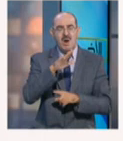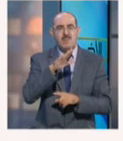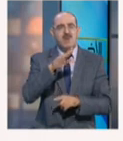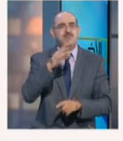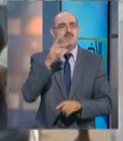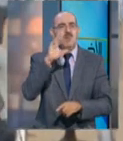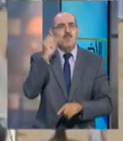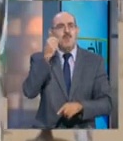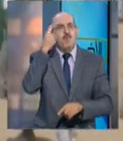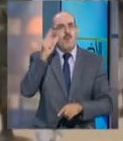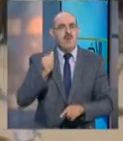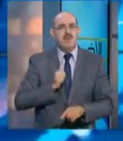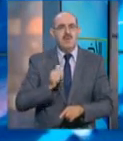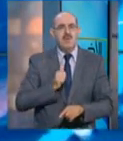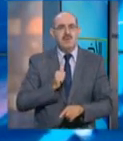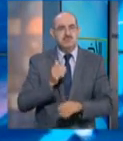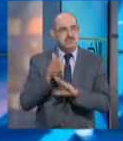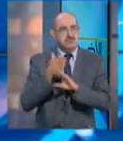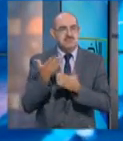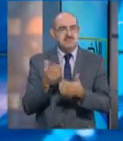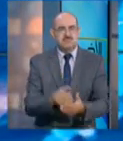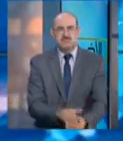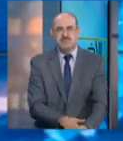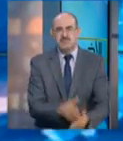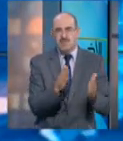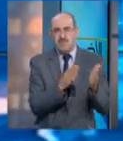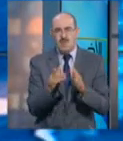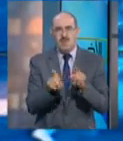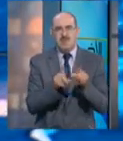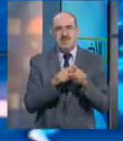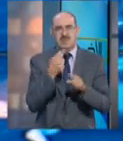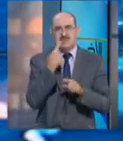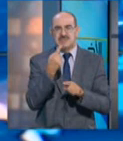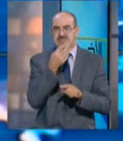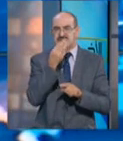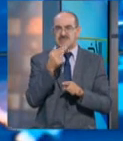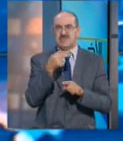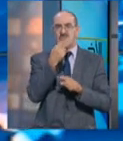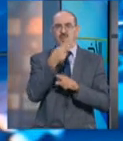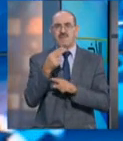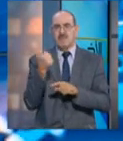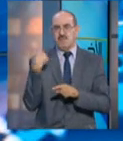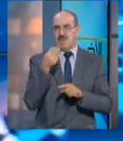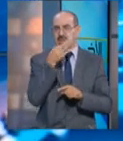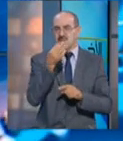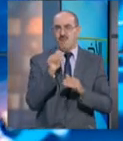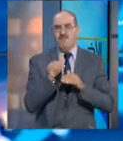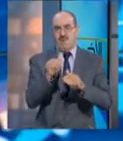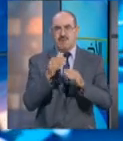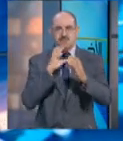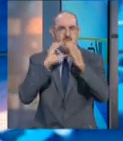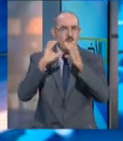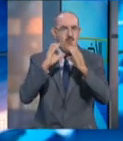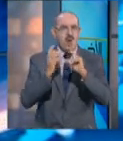للتصرف في تقرير المصير. من جهتها أكدت النرويج أمس على ضرورة استئناف